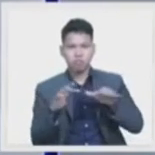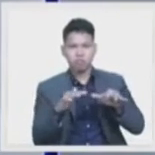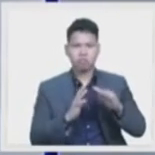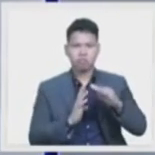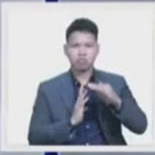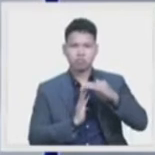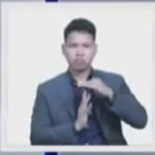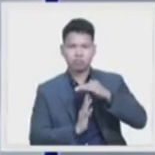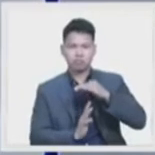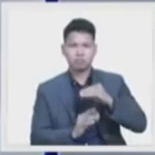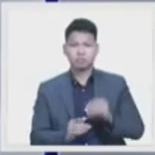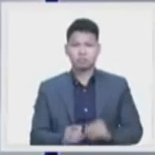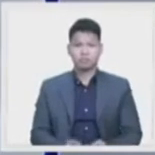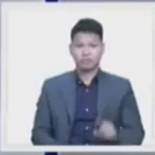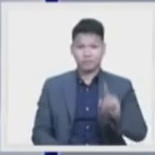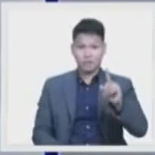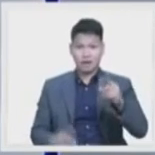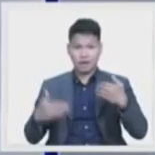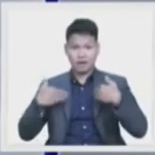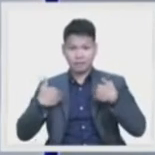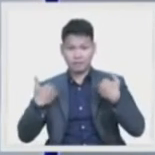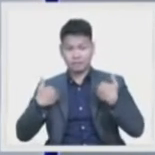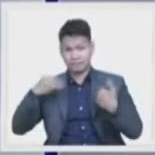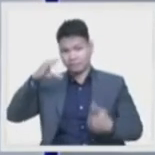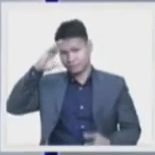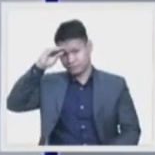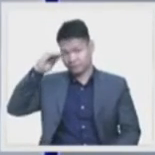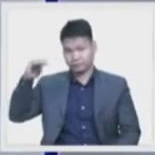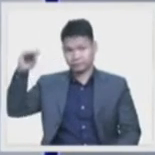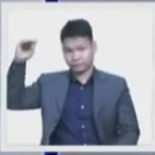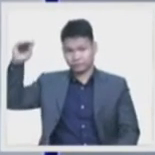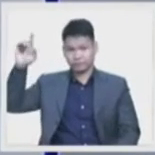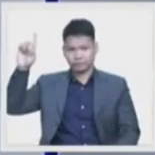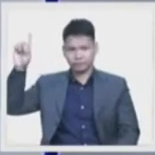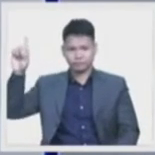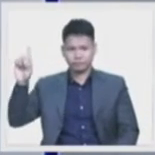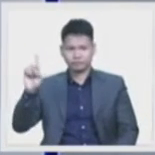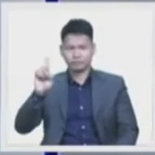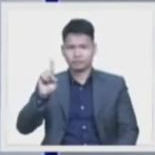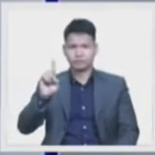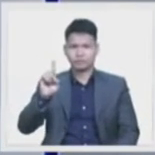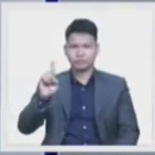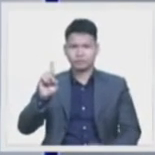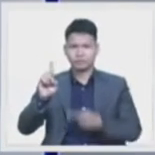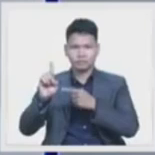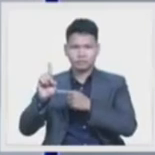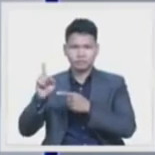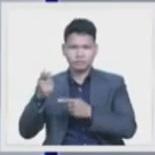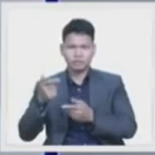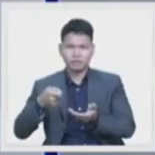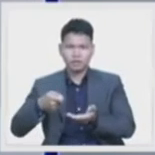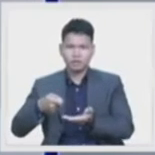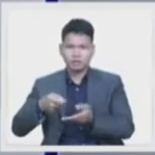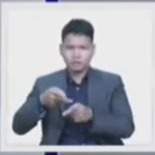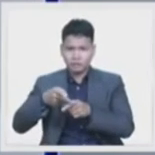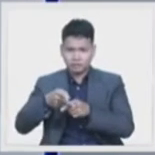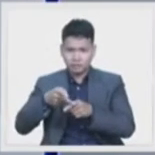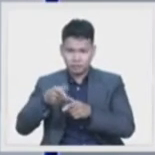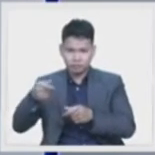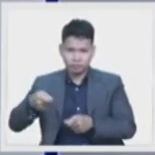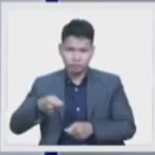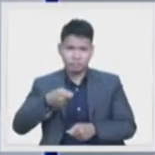customer. Apan ang usa ka batan-on, nagdala sa iyang kutsilyo, ug miingon sa maong tingulang,